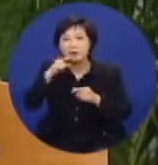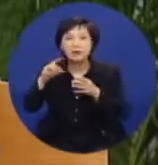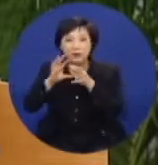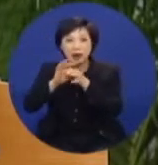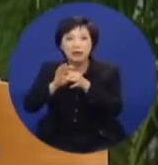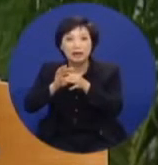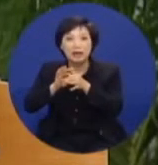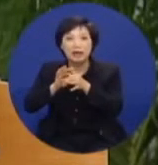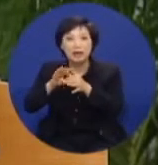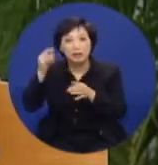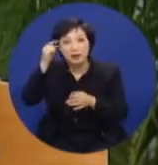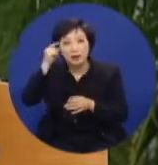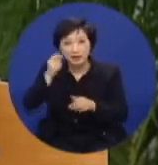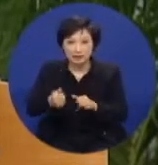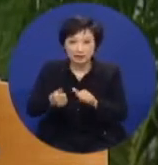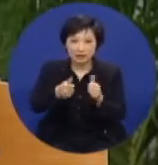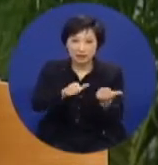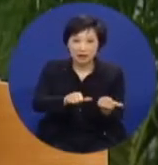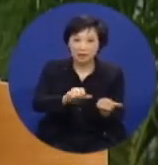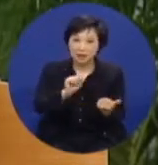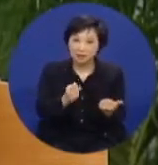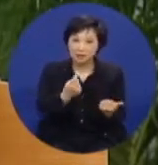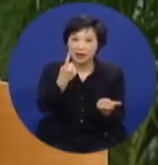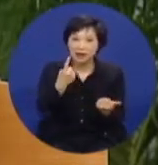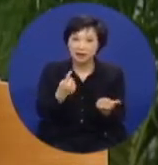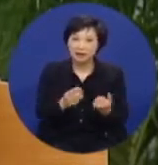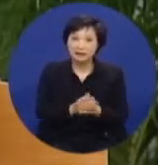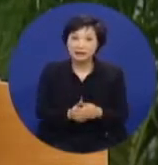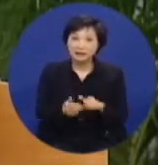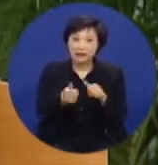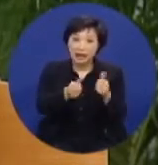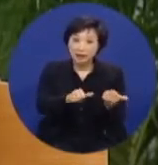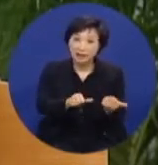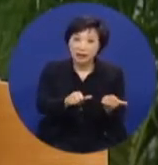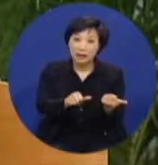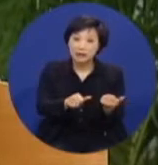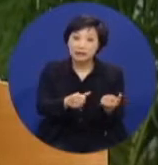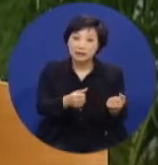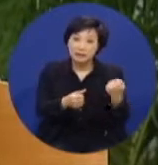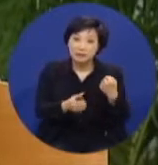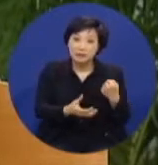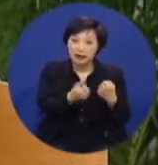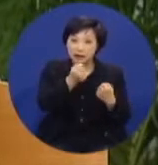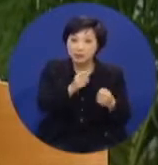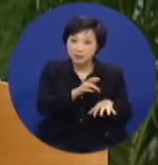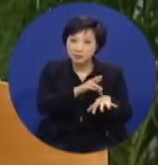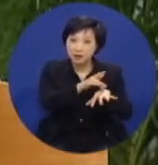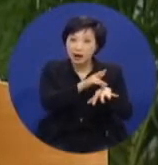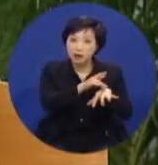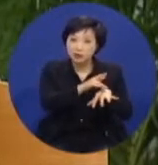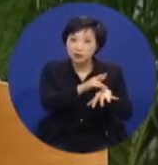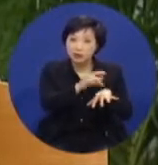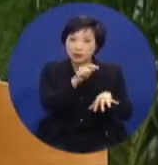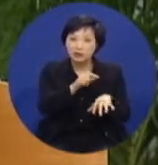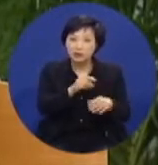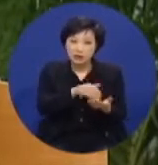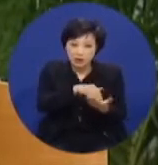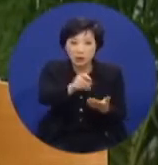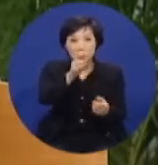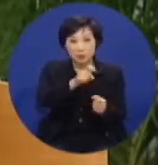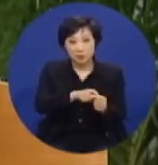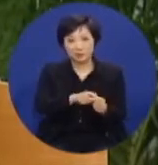속하지만 사망으로 말미암아 사망의 세력을 자방 자 마귀를 없이